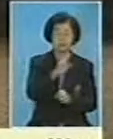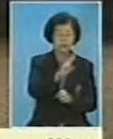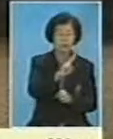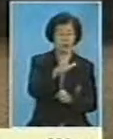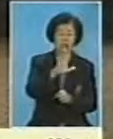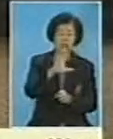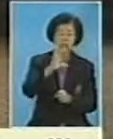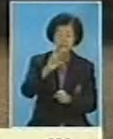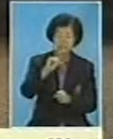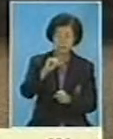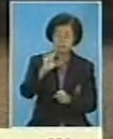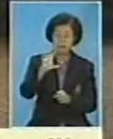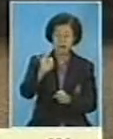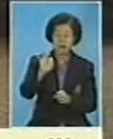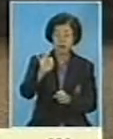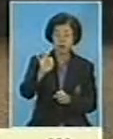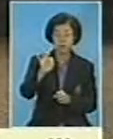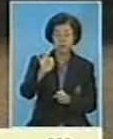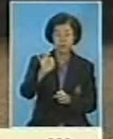2549